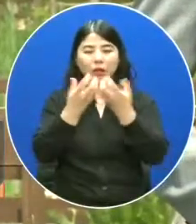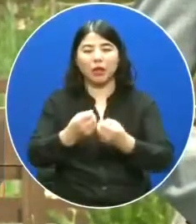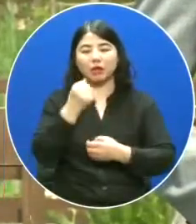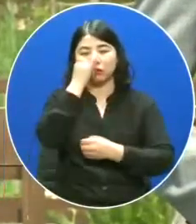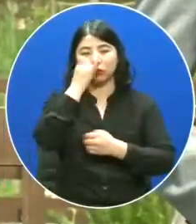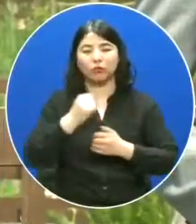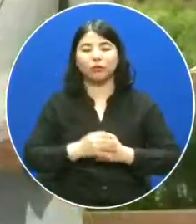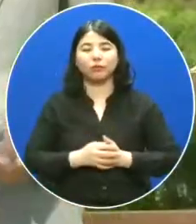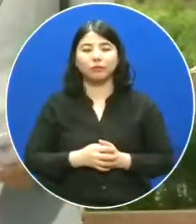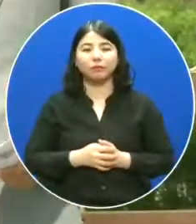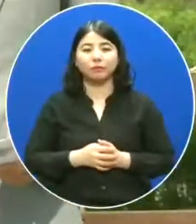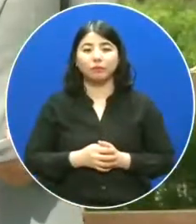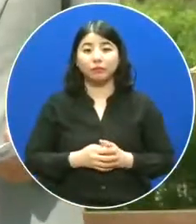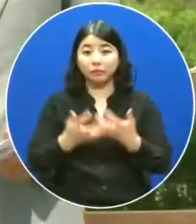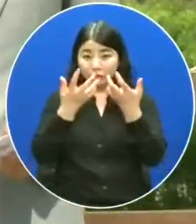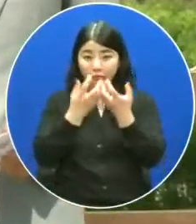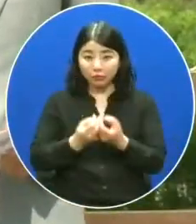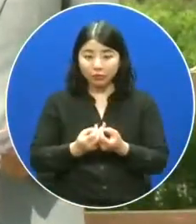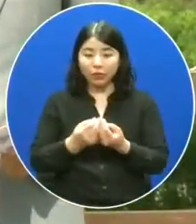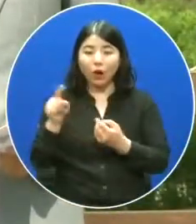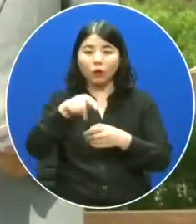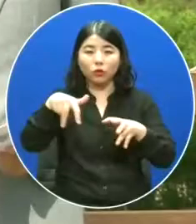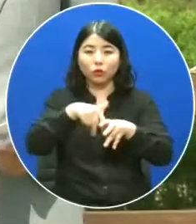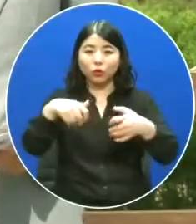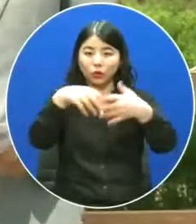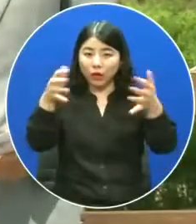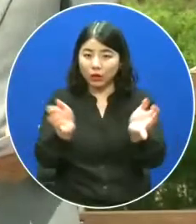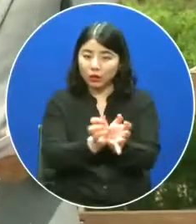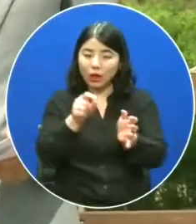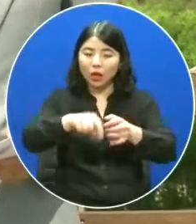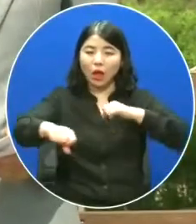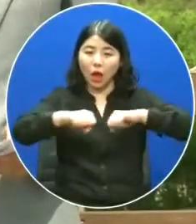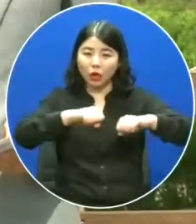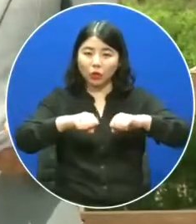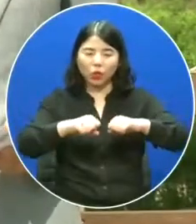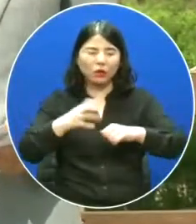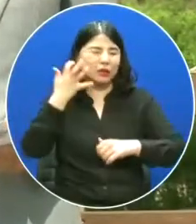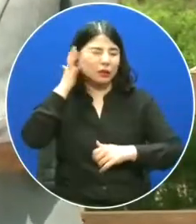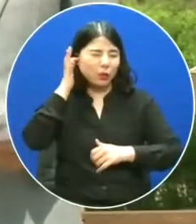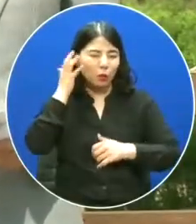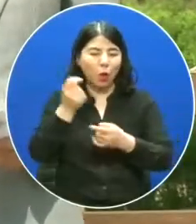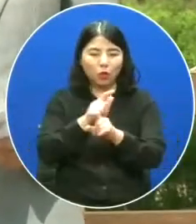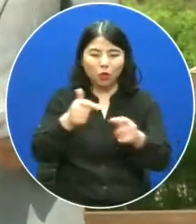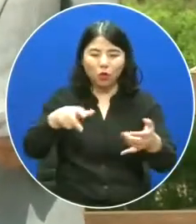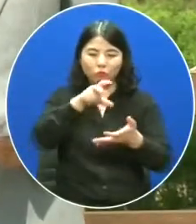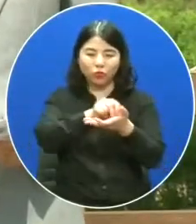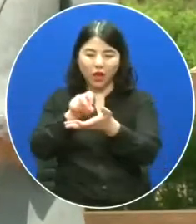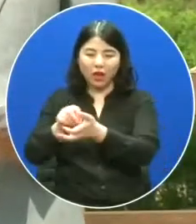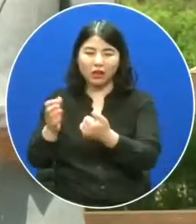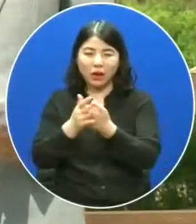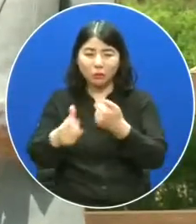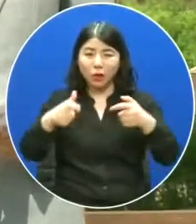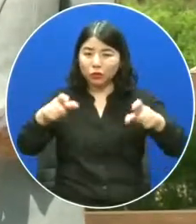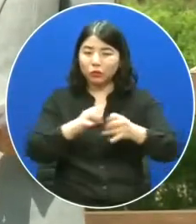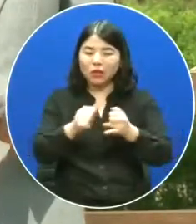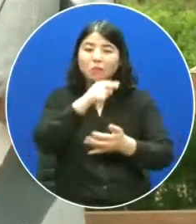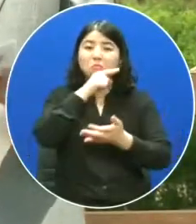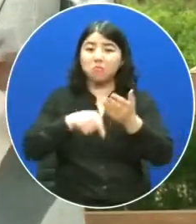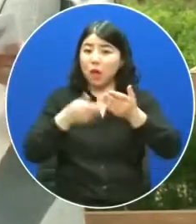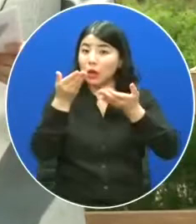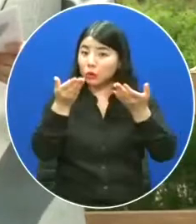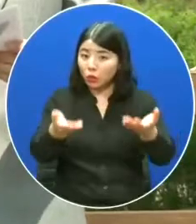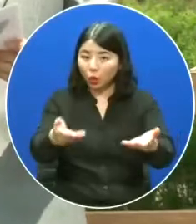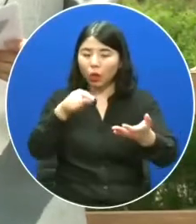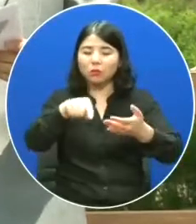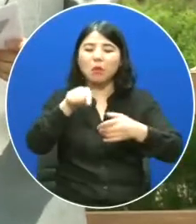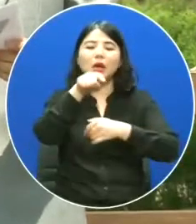존재합니다. 예를 들면 어느 종교단체의 종교 행위가 소음이나 기타 여러 문제로 인근 주민들에게 피해를